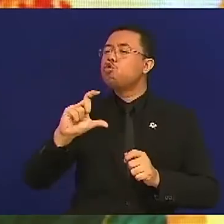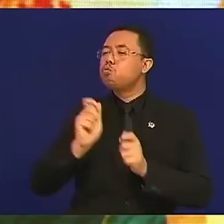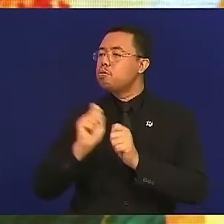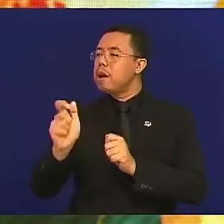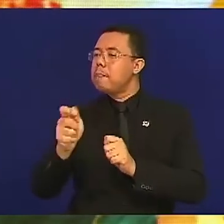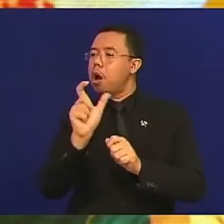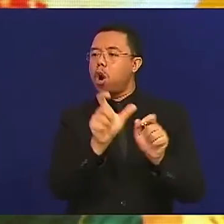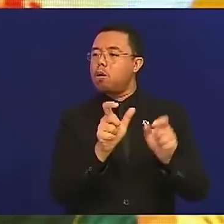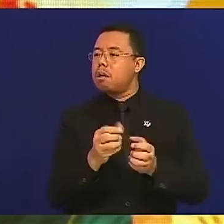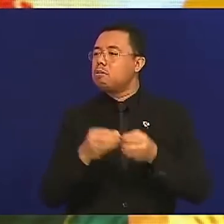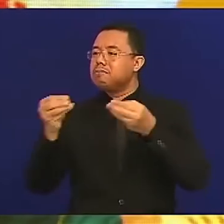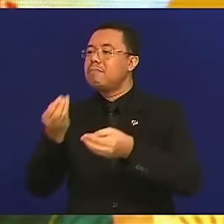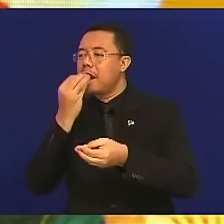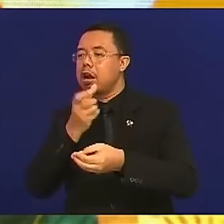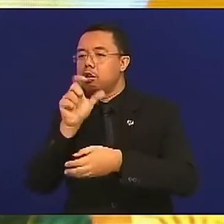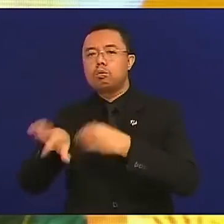orang sebanyak ini.